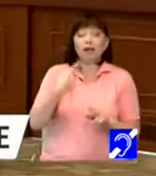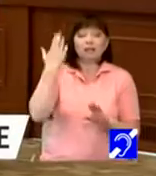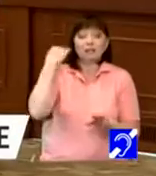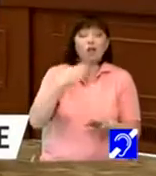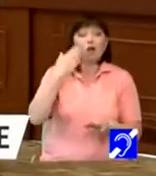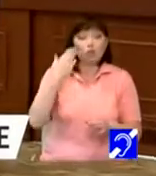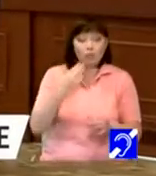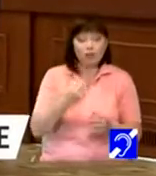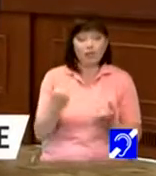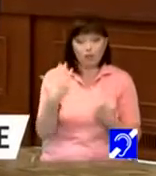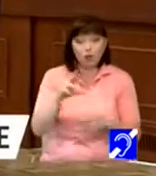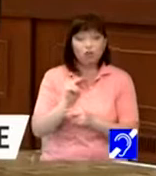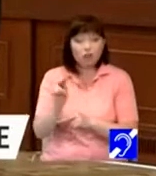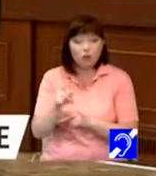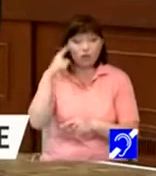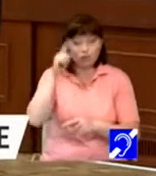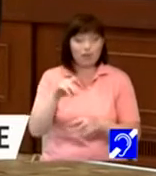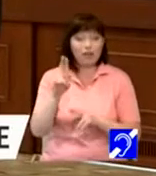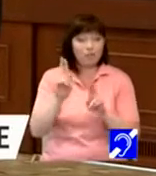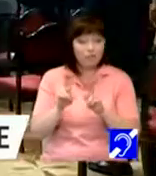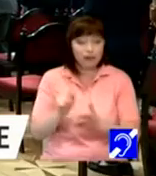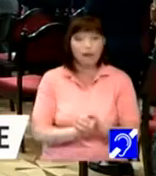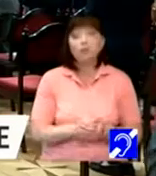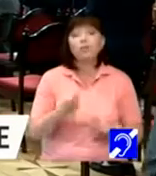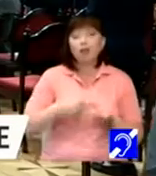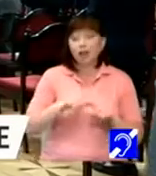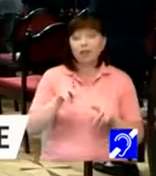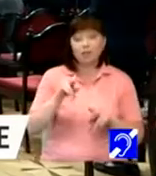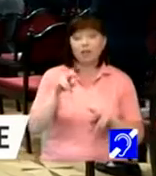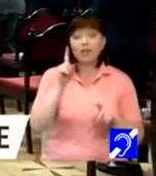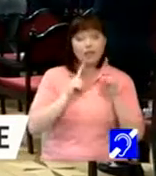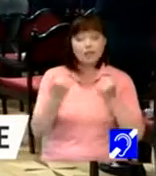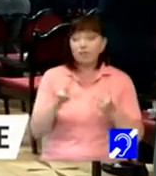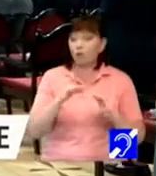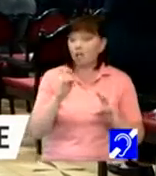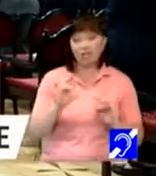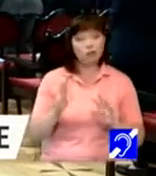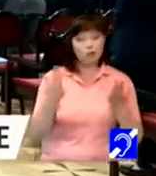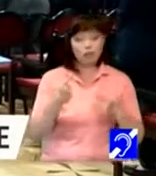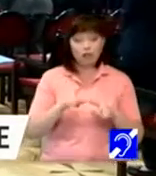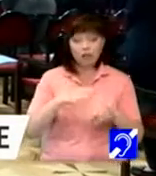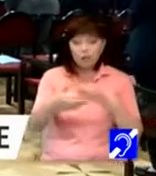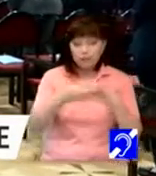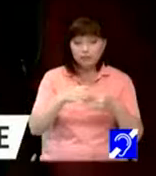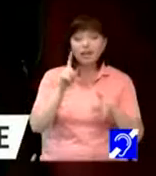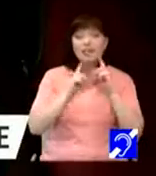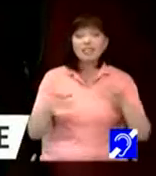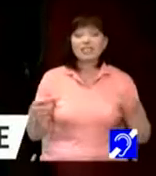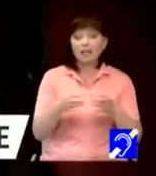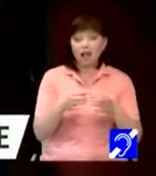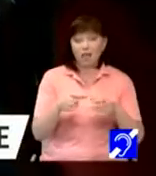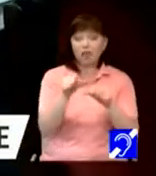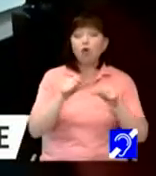europeană. Comentatorii politici cred că ședința de astăzi nu a fost deloc întâmplătoare. A avut loc în ajun de summitul Consiliului